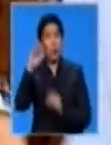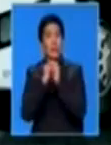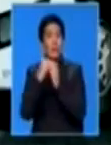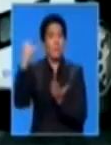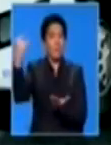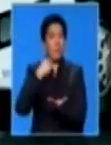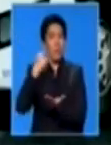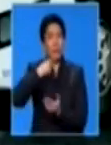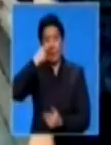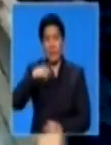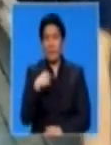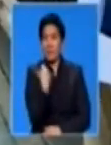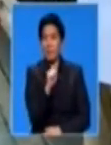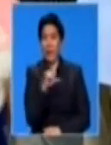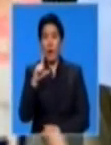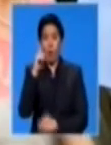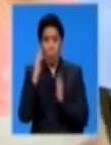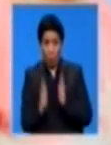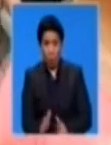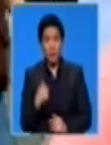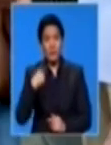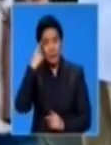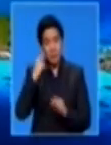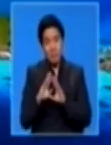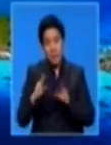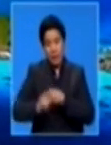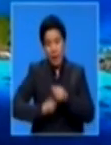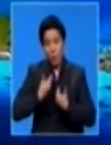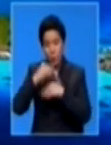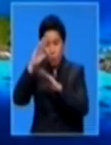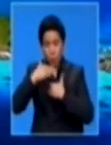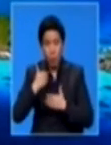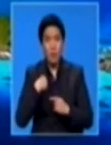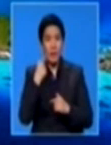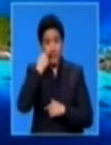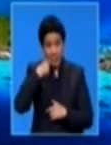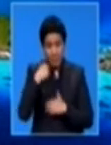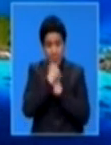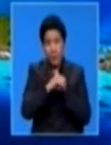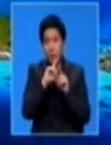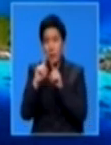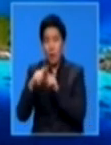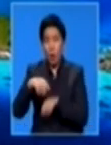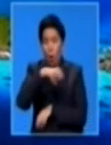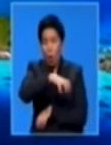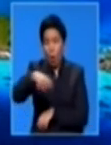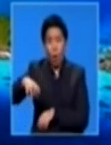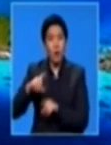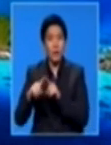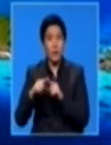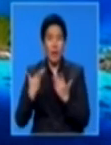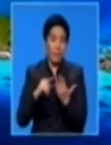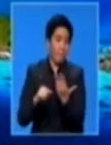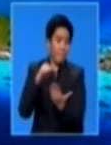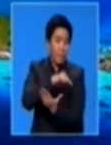ะครับรวมความถึงการเปิดตลาดใหม่ส่งเสริมความร่วมมือไทยกับประเทศต่างๆในหมู่เกาะแปซิฟิกตะวันออกกลาง